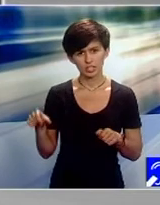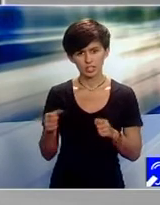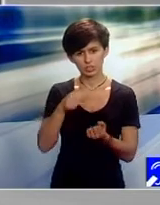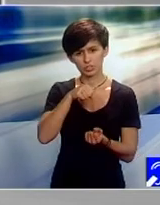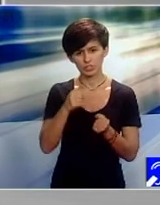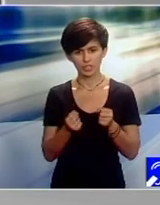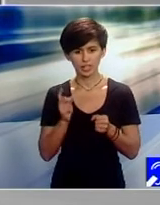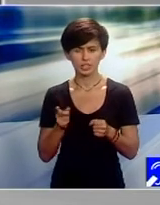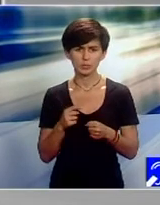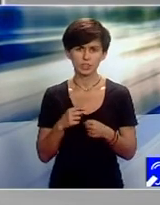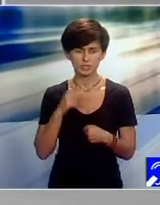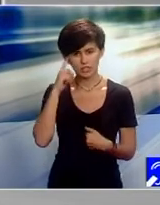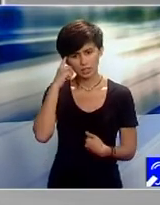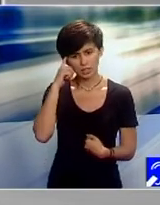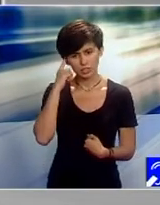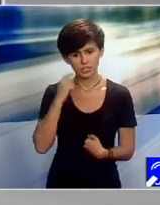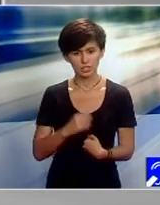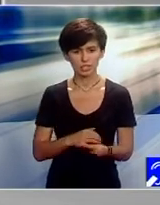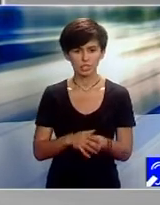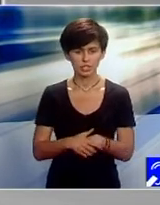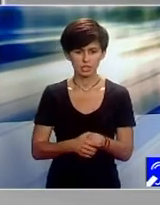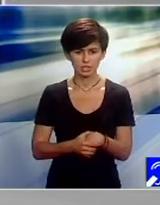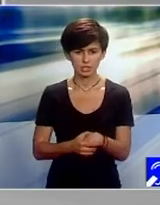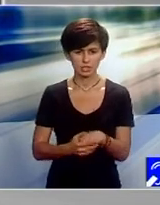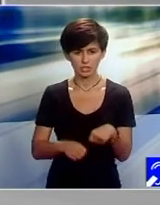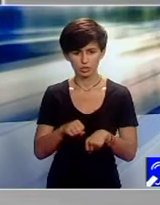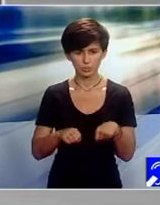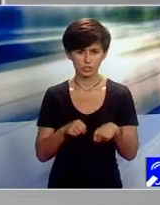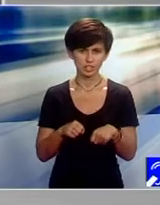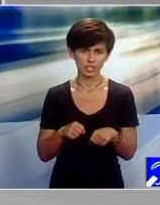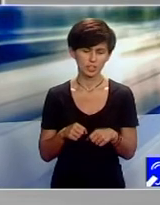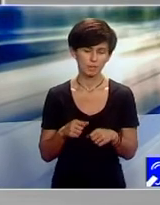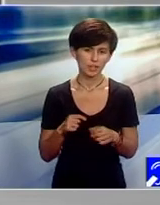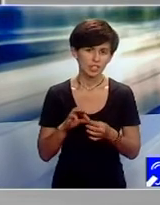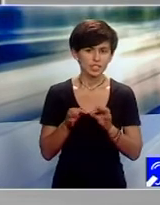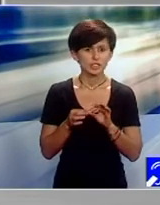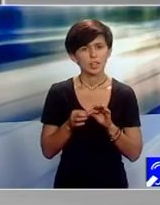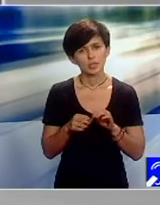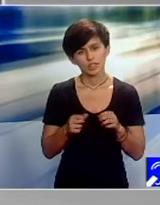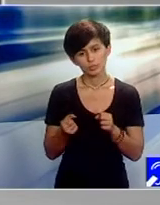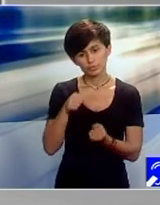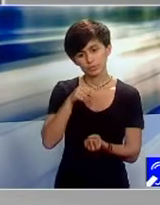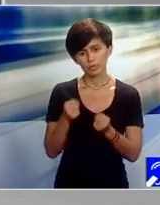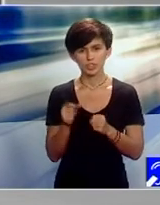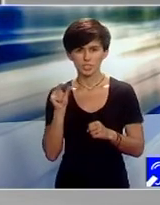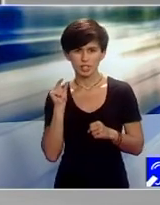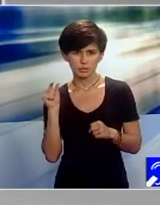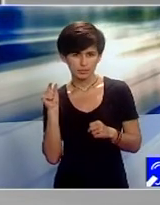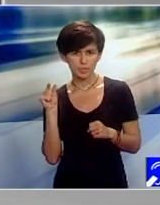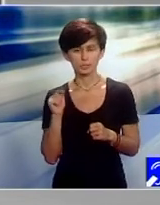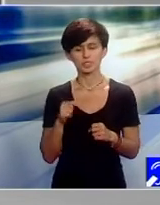că o bicicletă pe șosea înseamnă o mașină mai puțin în coloana în care este și el angajat.